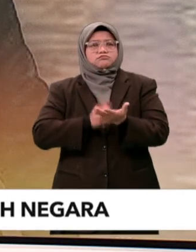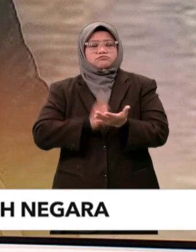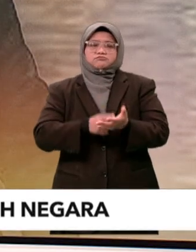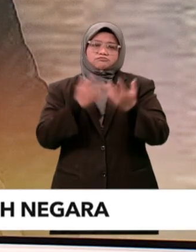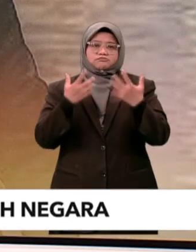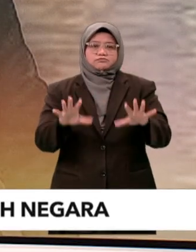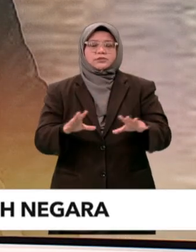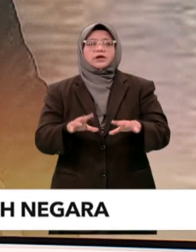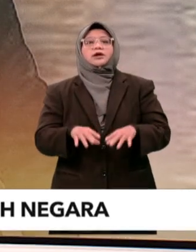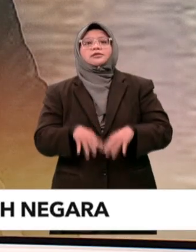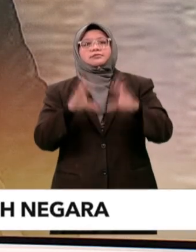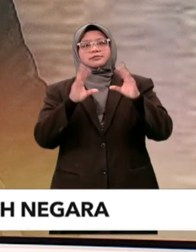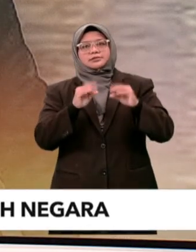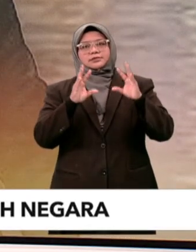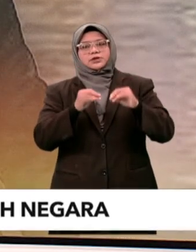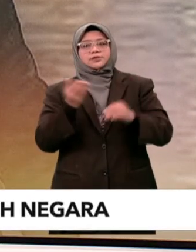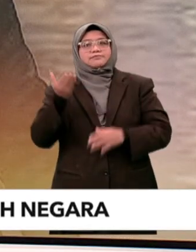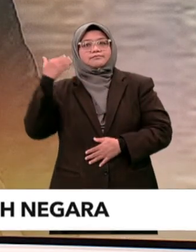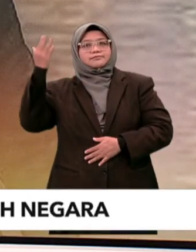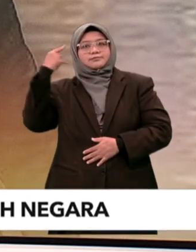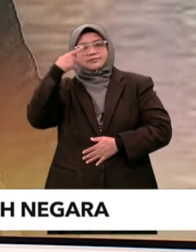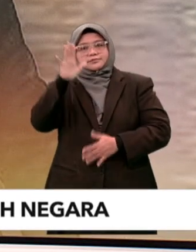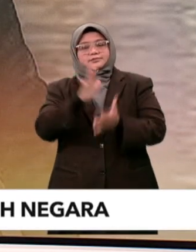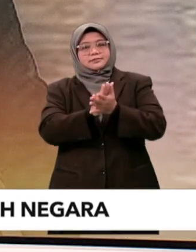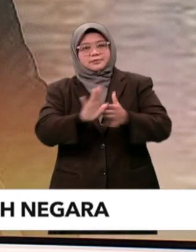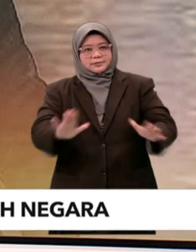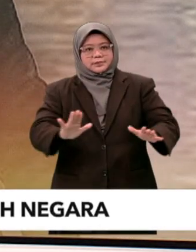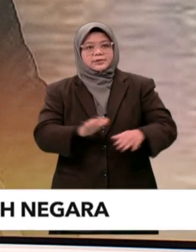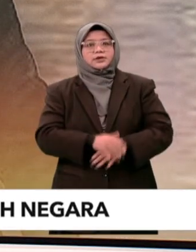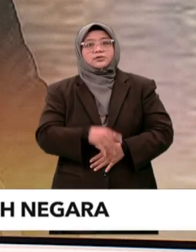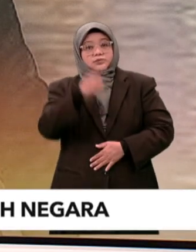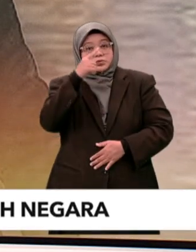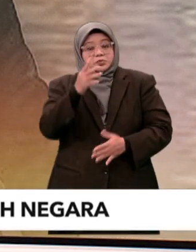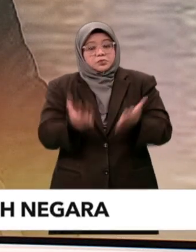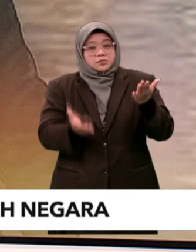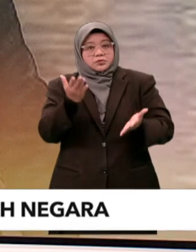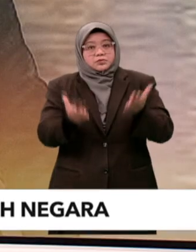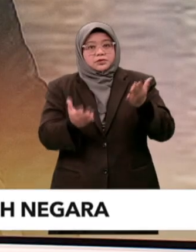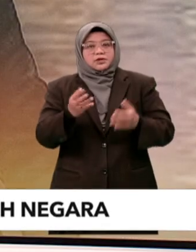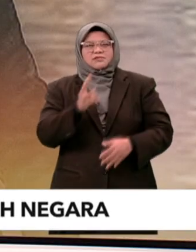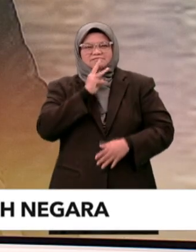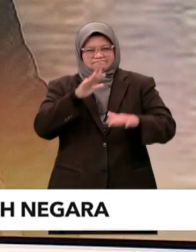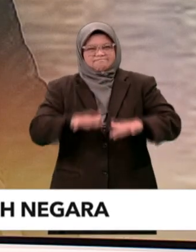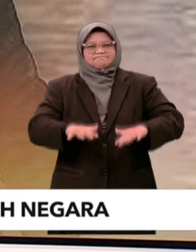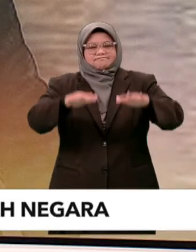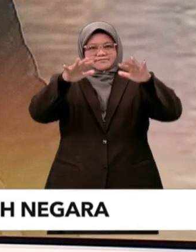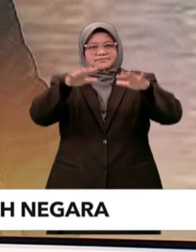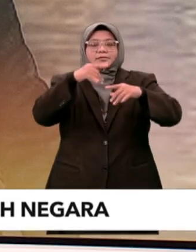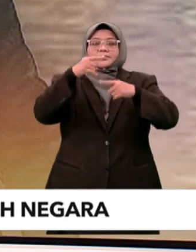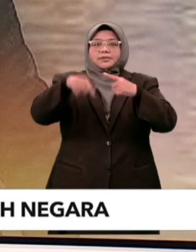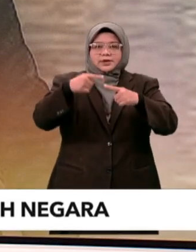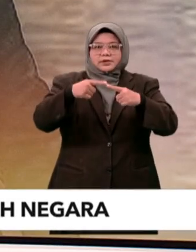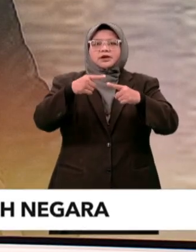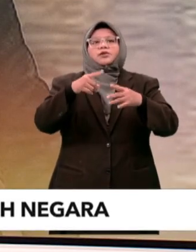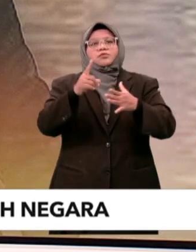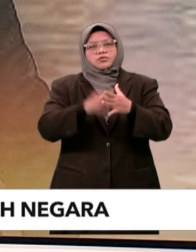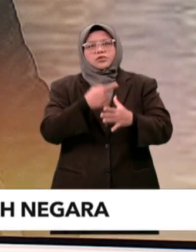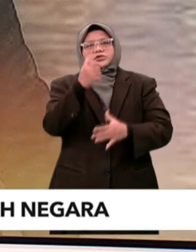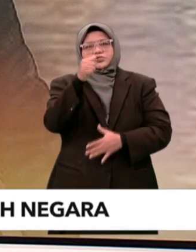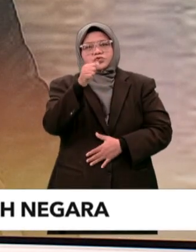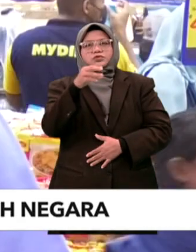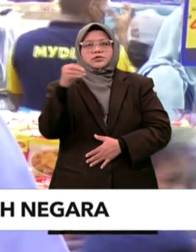pada masyarakat keselamatan susulan kemungkinan banjir besar berlaku pada Oktober dan November